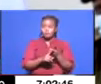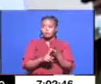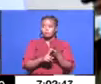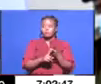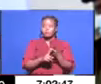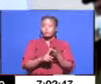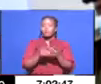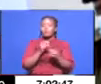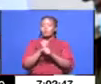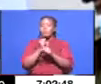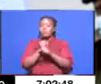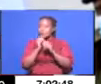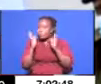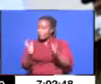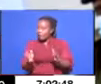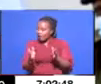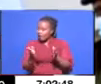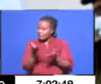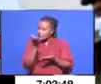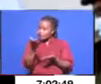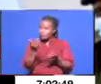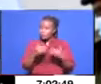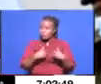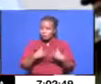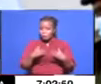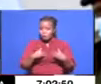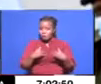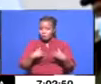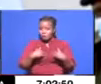watu wa kufanya kazi munao.